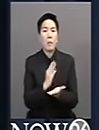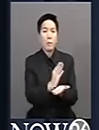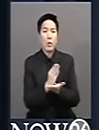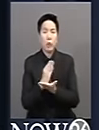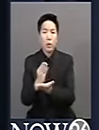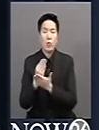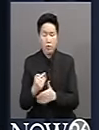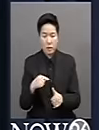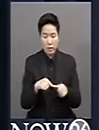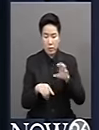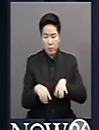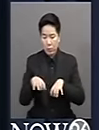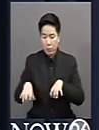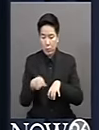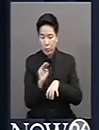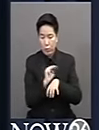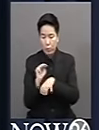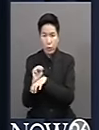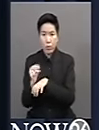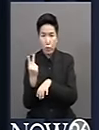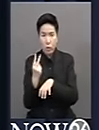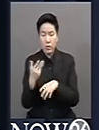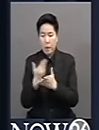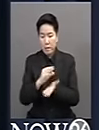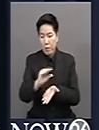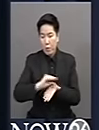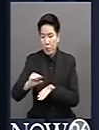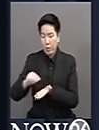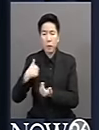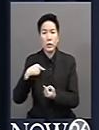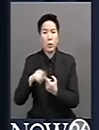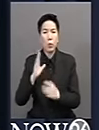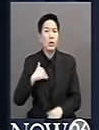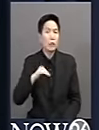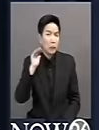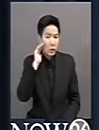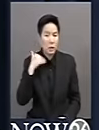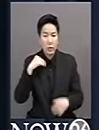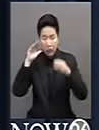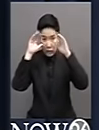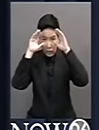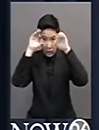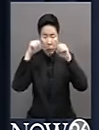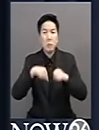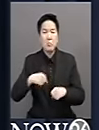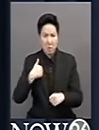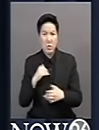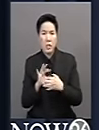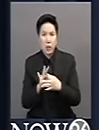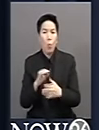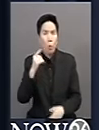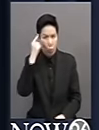เงินเข้ามูลที่2แห่งนะครับซึ่งอัยการบอกว่าคณะทำงานเองก็เชื่อฮะว่าประธานาธิบดีปาร์คนั้นจะมีส่ว